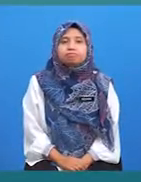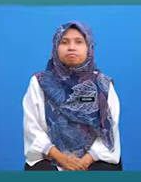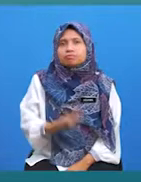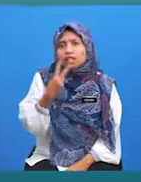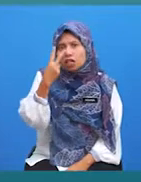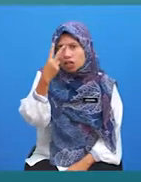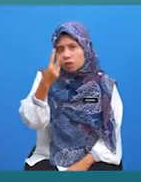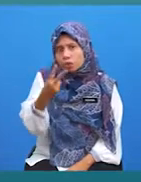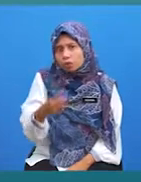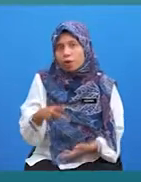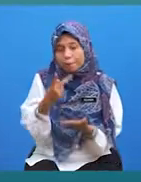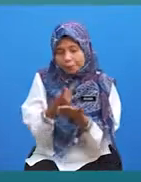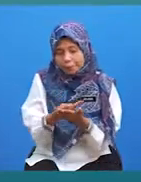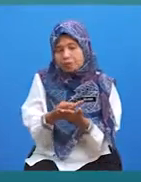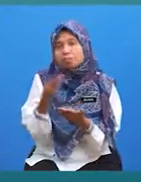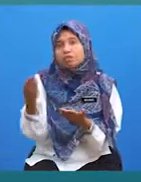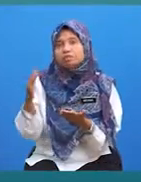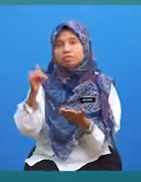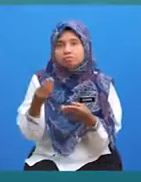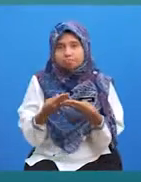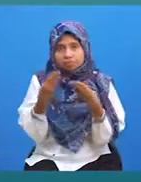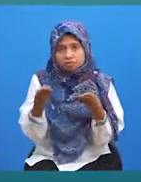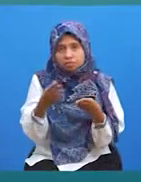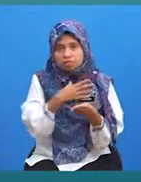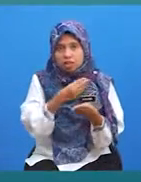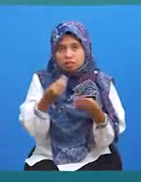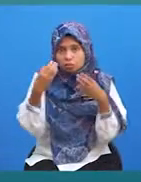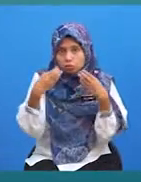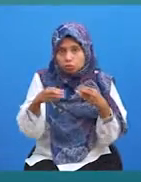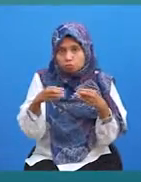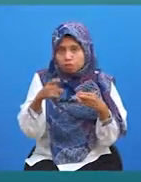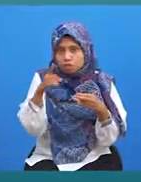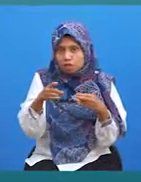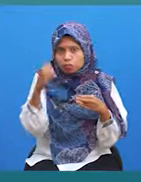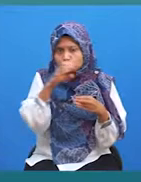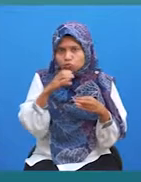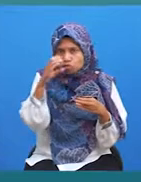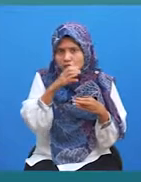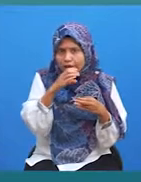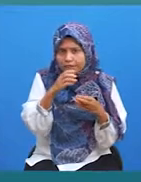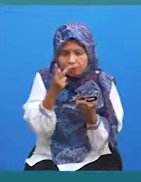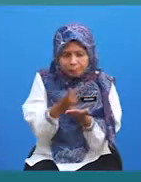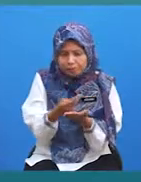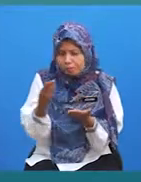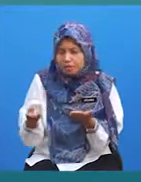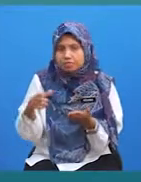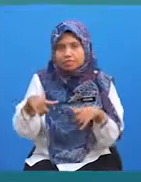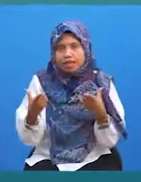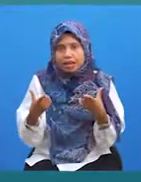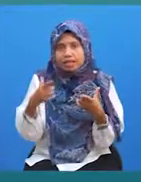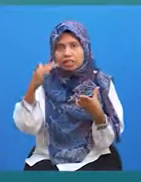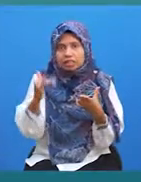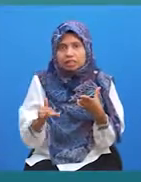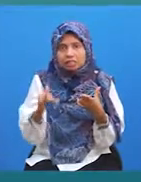Perhatikan peribahasa yang diberi dan cuba kamu cari peribahasa lain yang